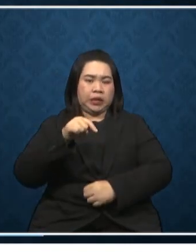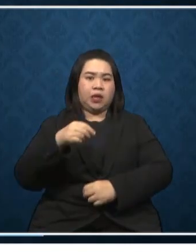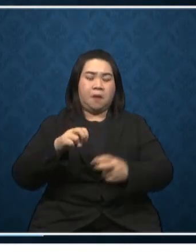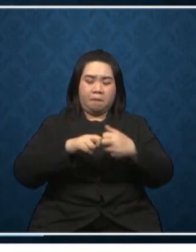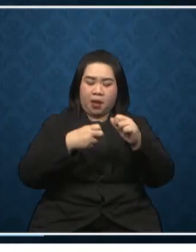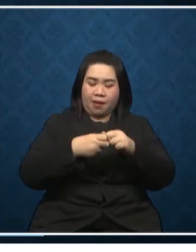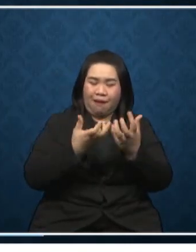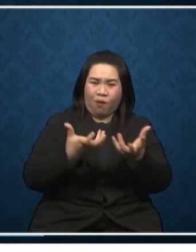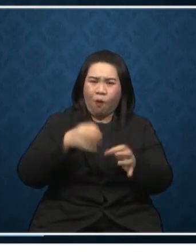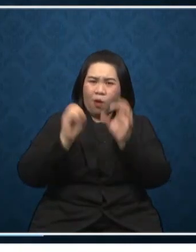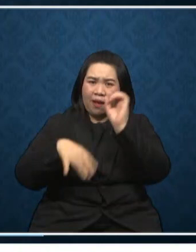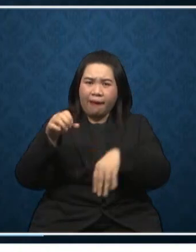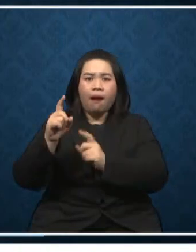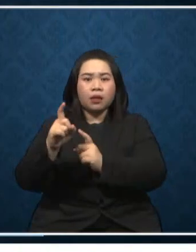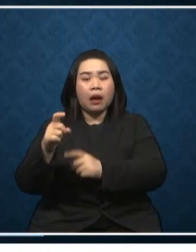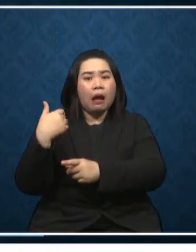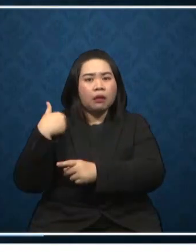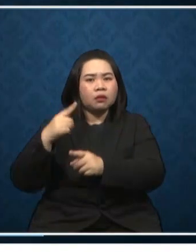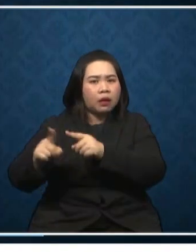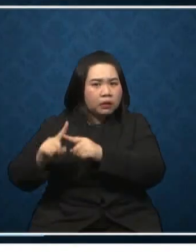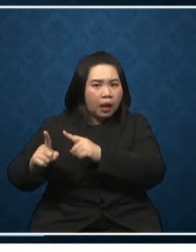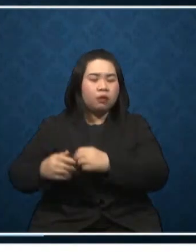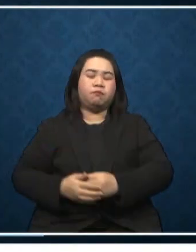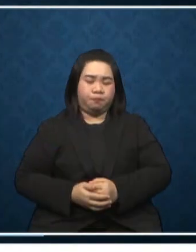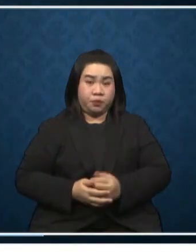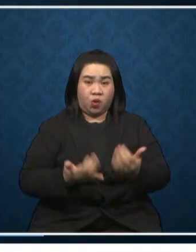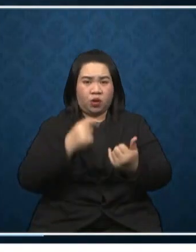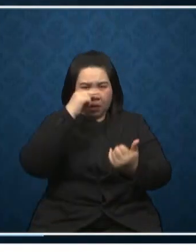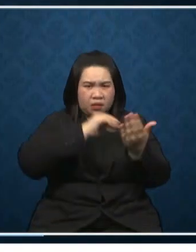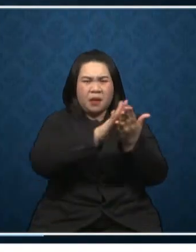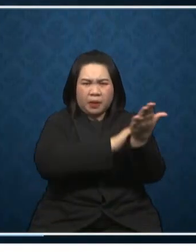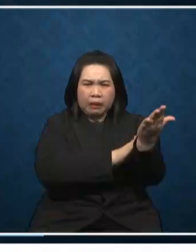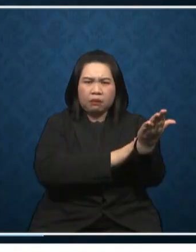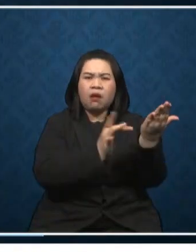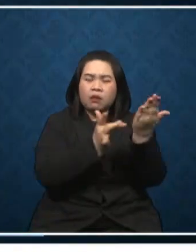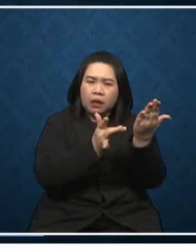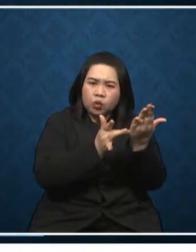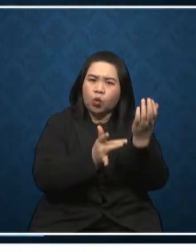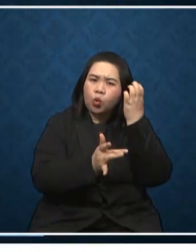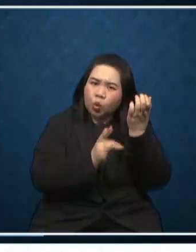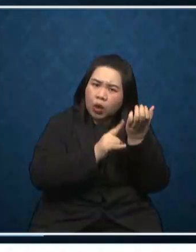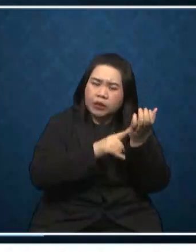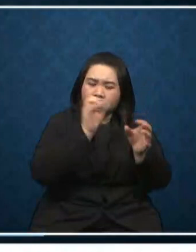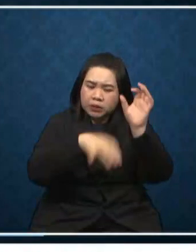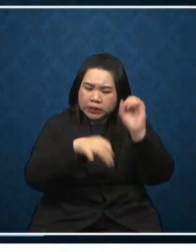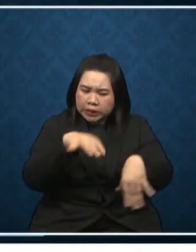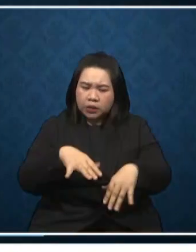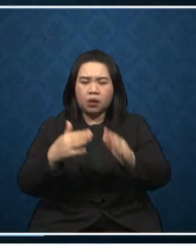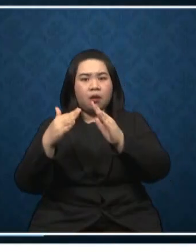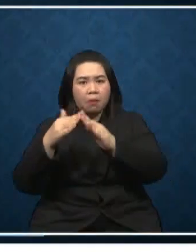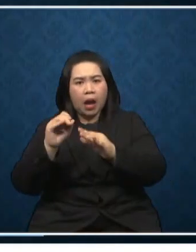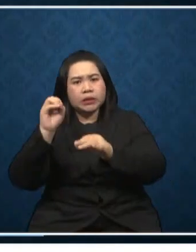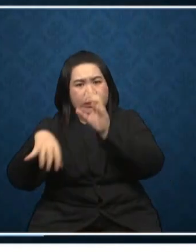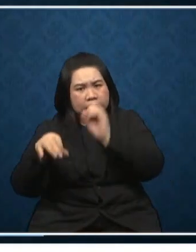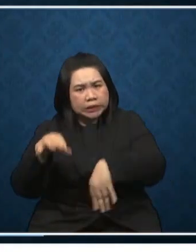มเป็ทลายเพมขึนแ่นอนใประเทศไทย ลานตเย Tough ปัเป็ปัหามาจากไหน กมาจากโลงอาศหรห มาจากบร้เรื่อนและการ